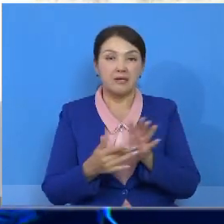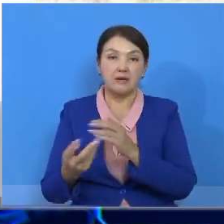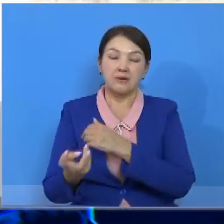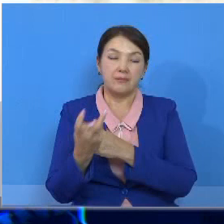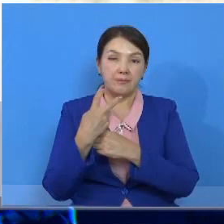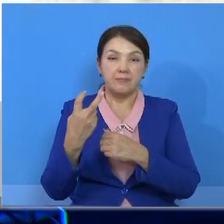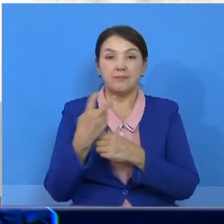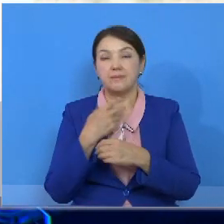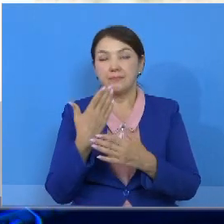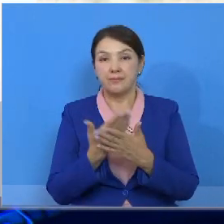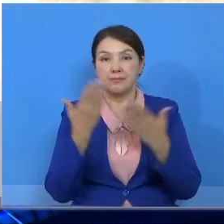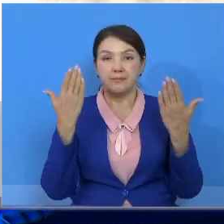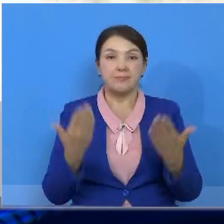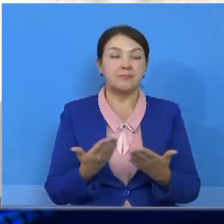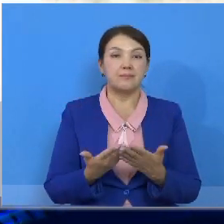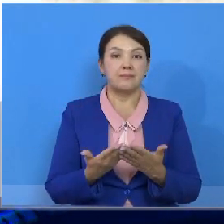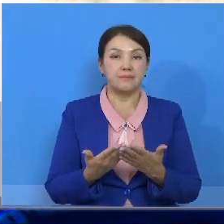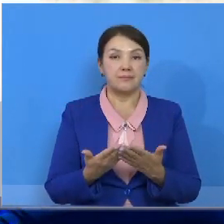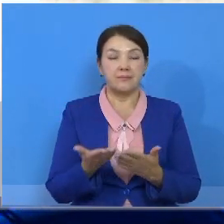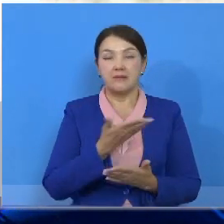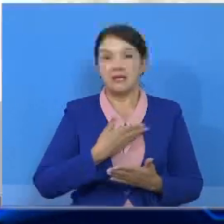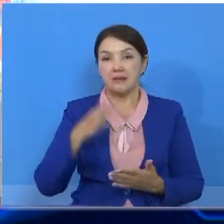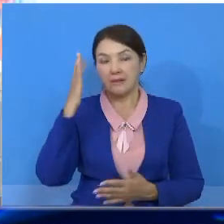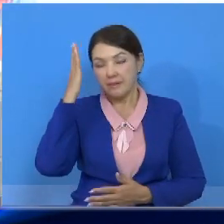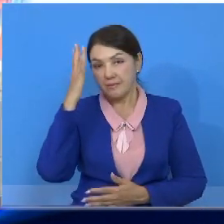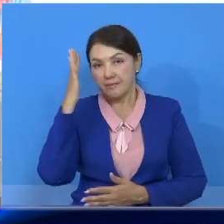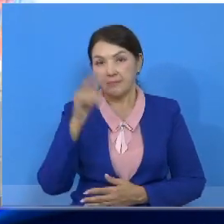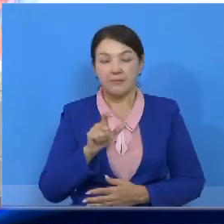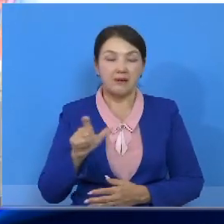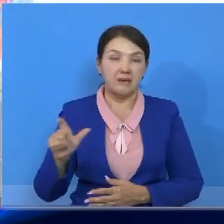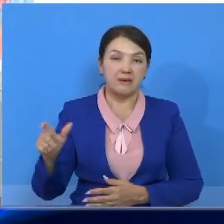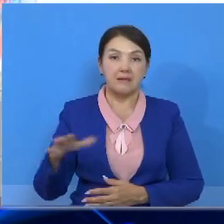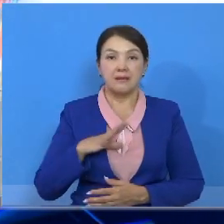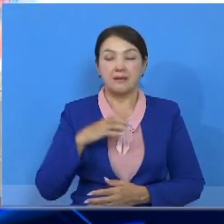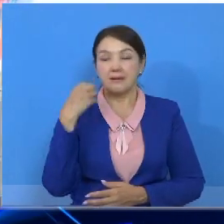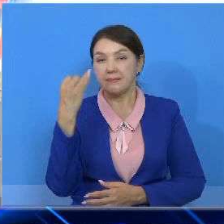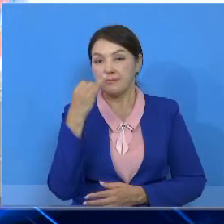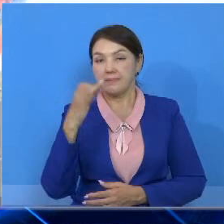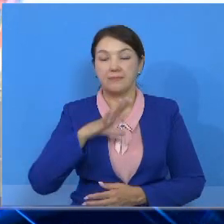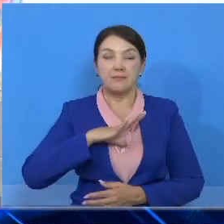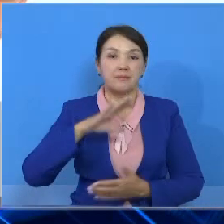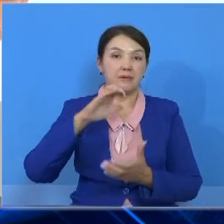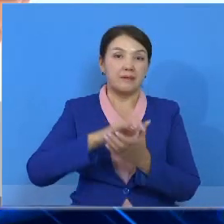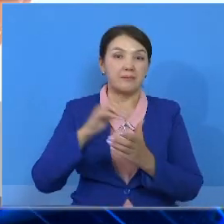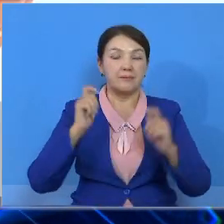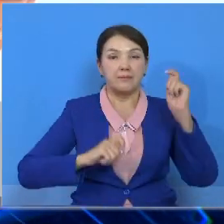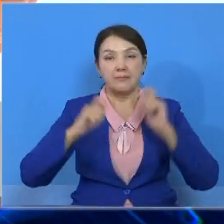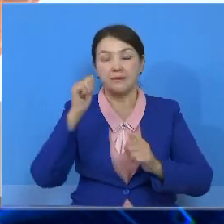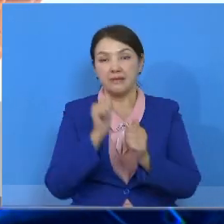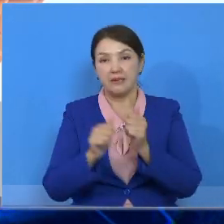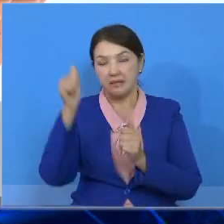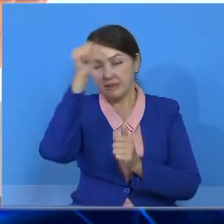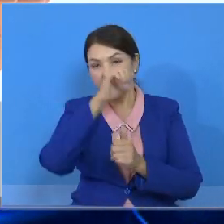жатыр. Енді біздің ойынша енді халық арасында қызығушылық танытса, бұл фестивальді біз жыл